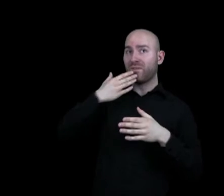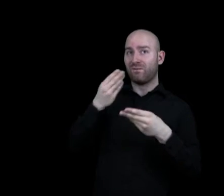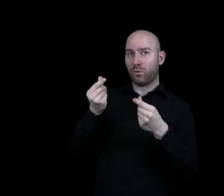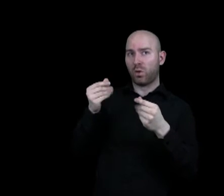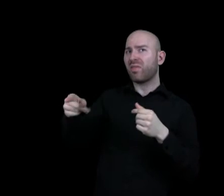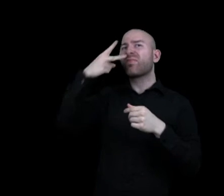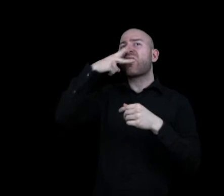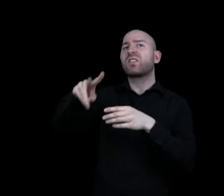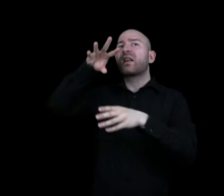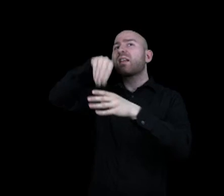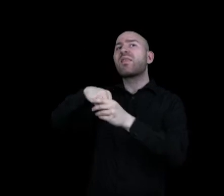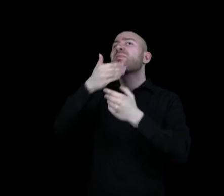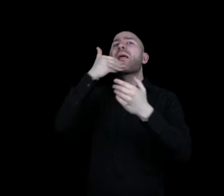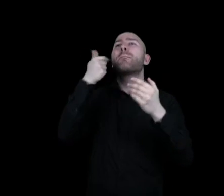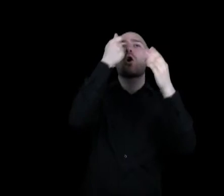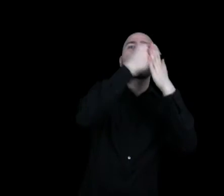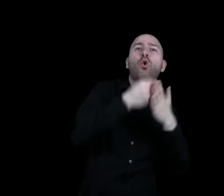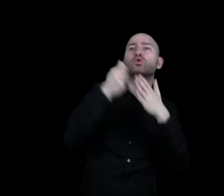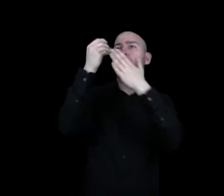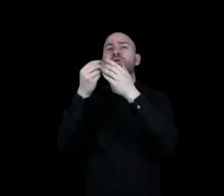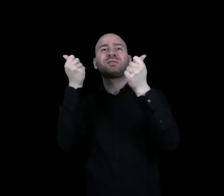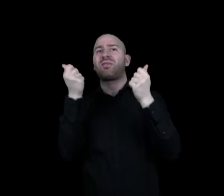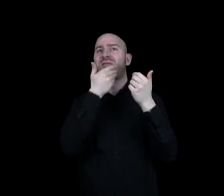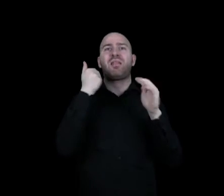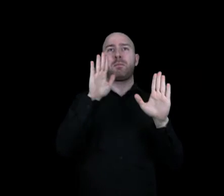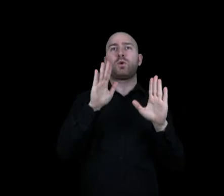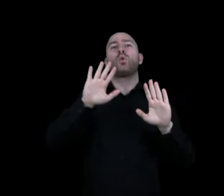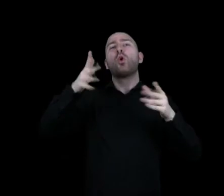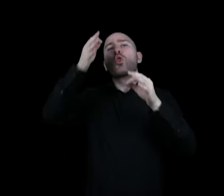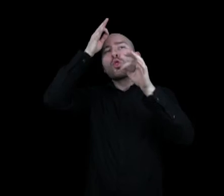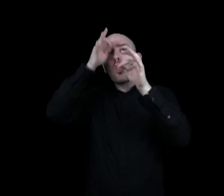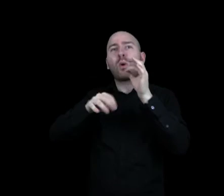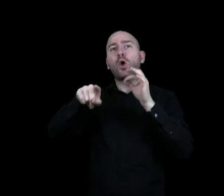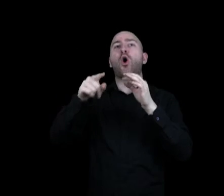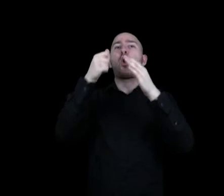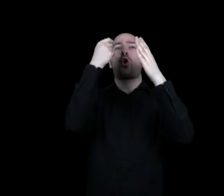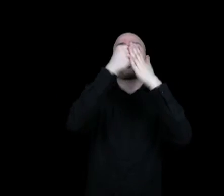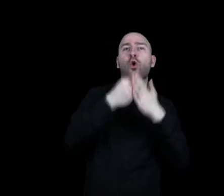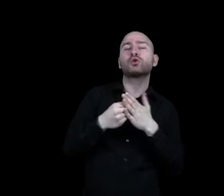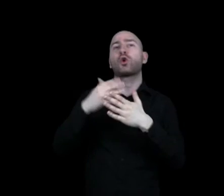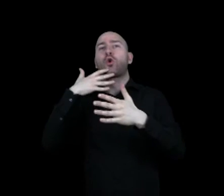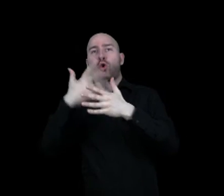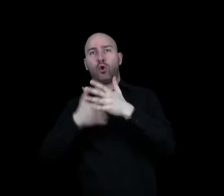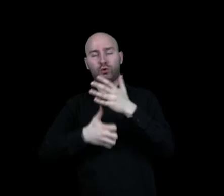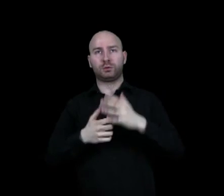foliowych, który nie został wliczony w te koszty i ceny, a dokładniej te koszty i korzyści.